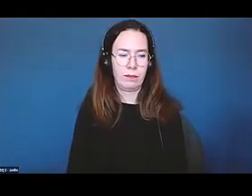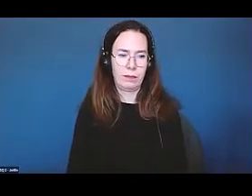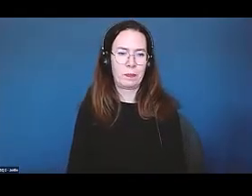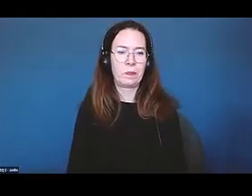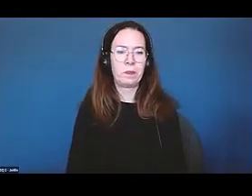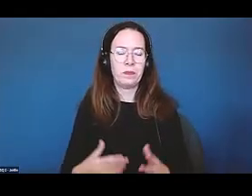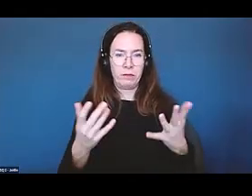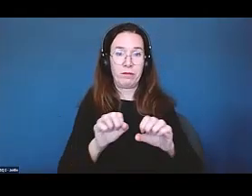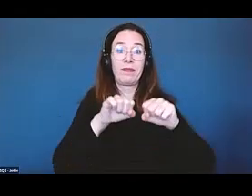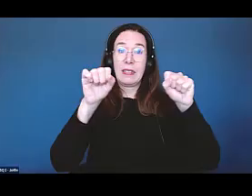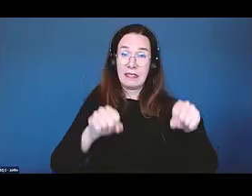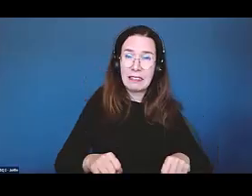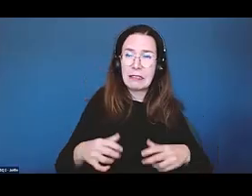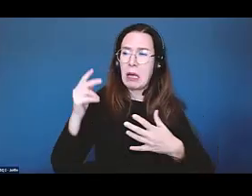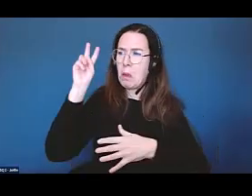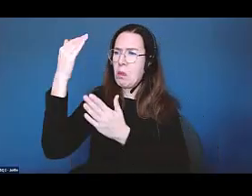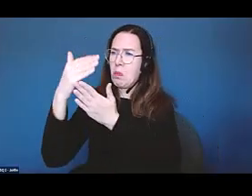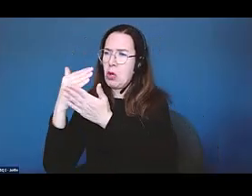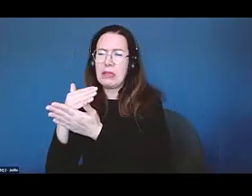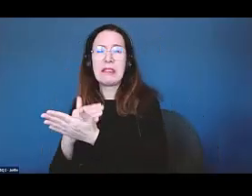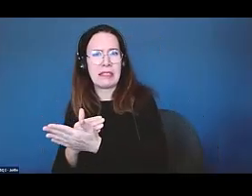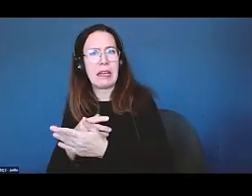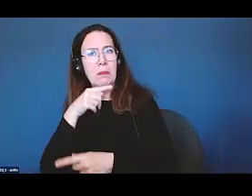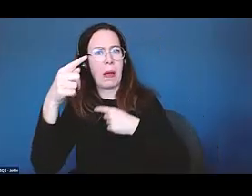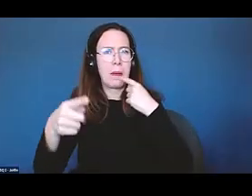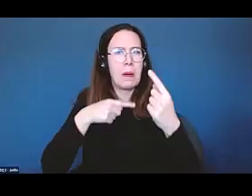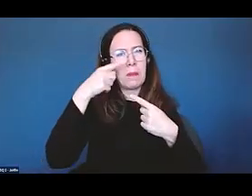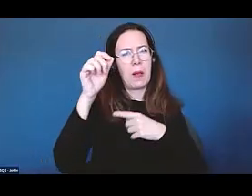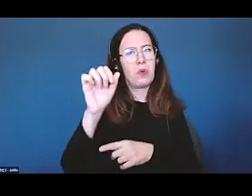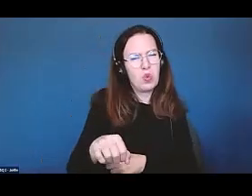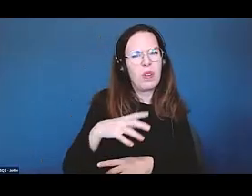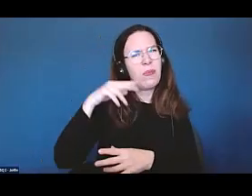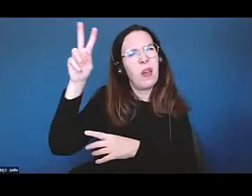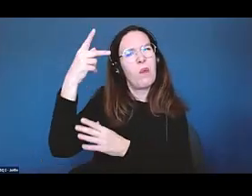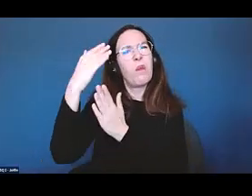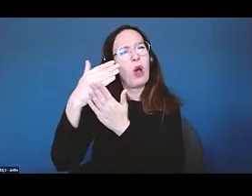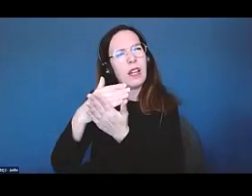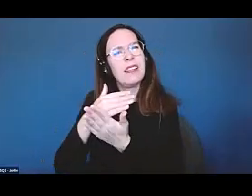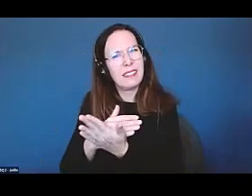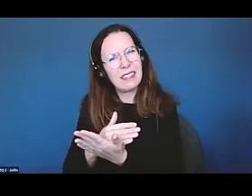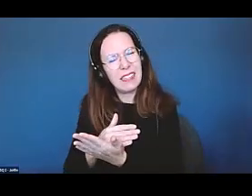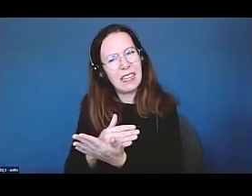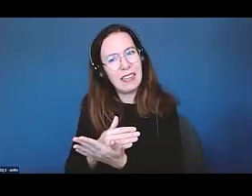Après, on parle des systèmes et des politiques. Et même les